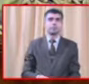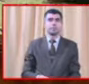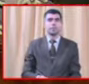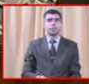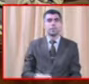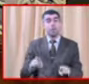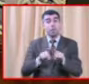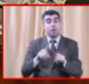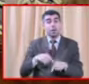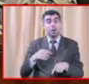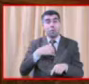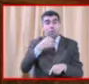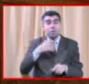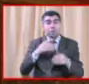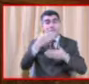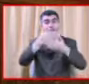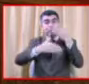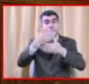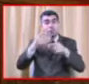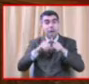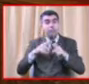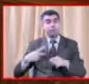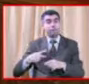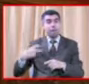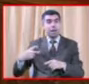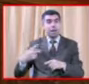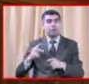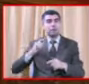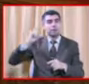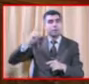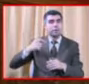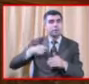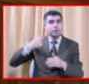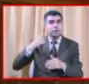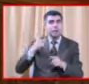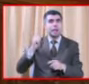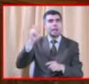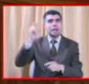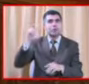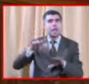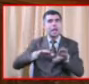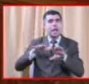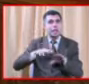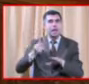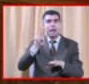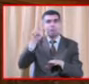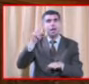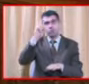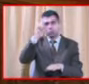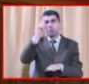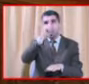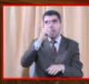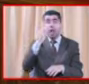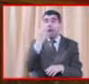فيما يخص المراكز الاستشفائيه الجامعيه، كتعرف السيد النائب المحترم انه بدينا بطنجه باكادير والرباط، وان شاء الله مقارب اول